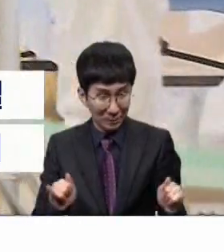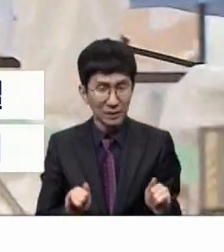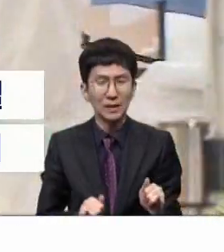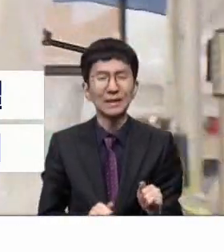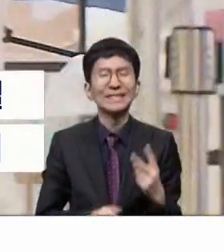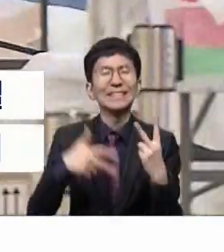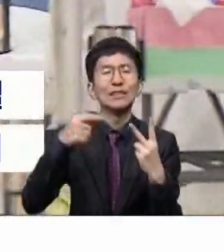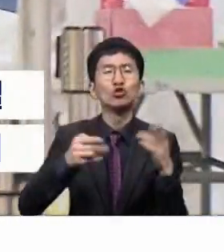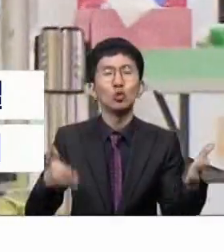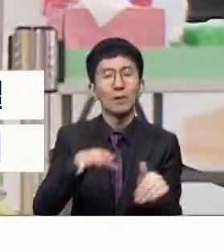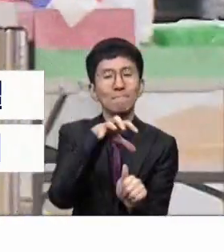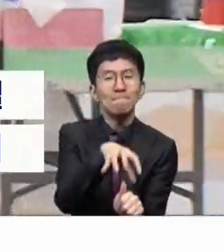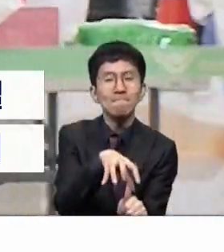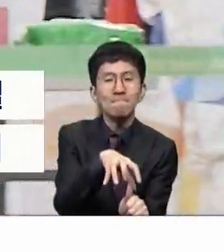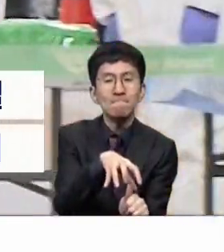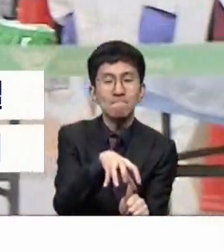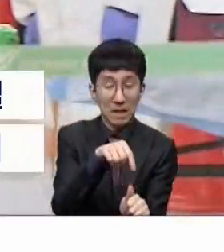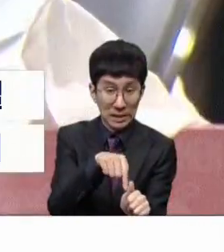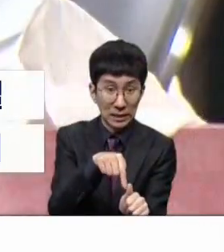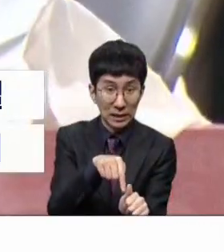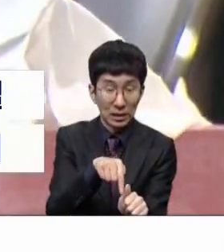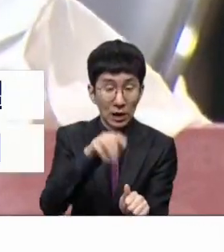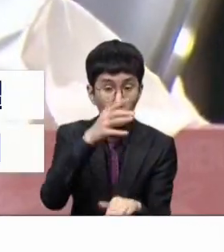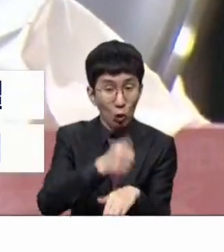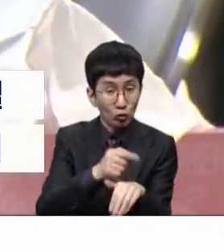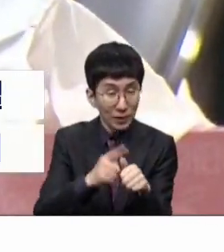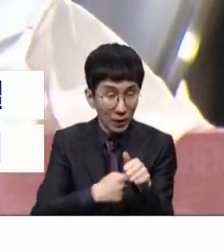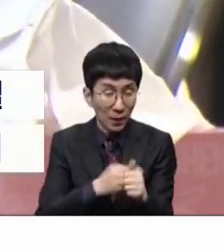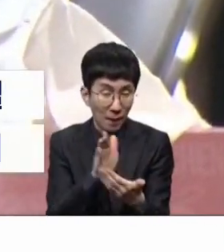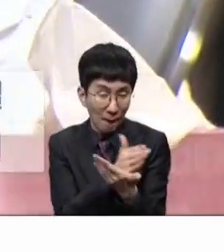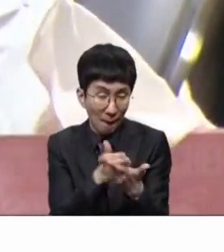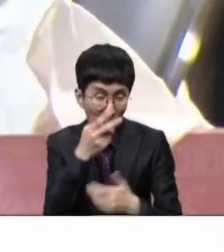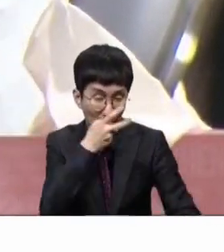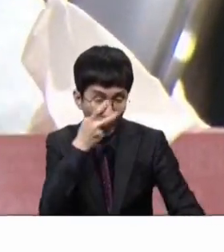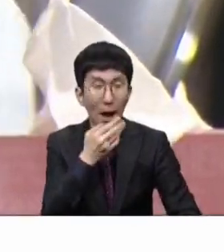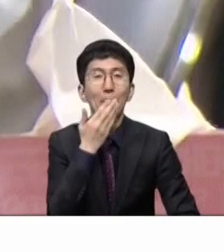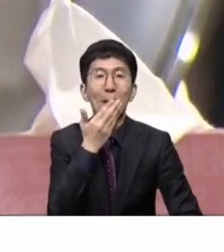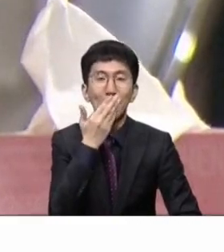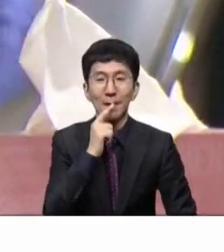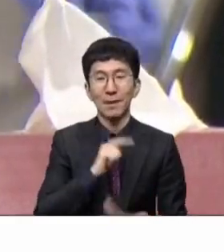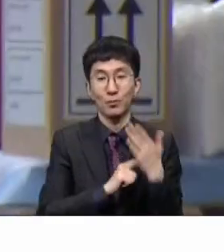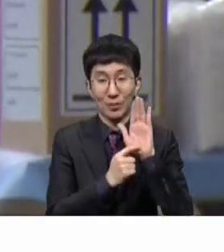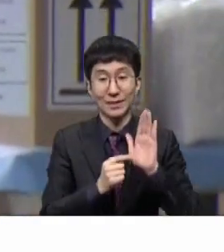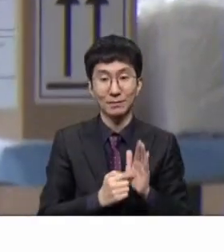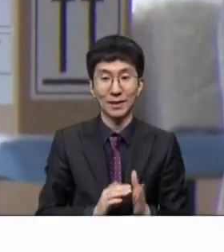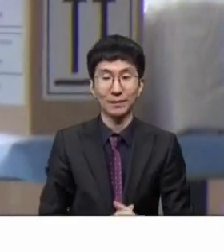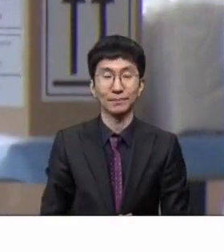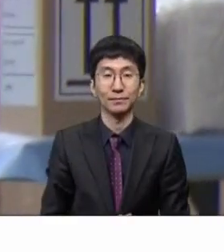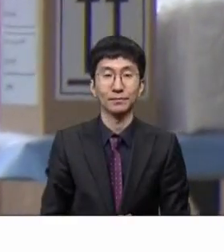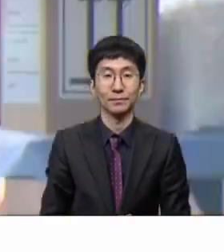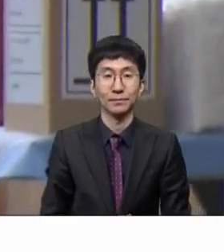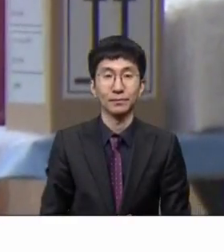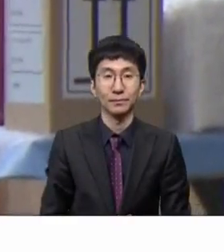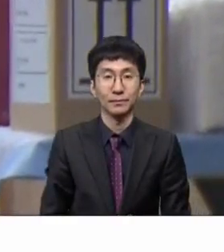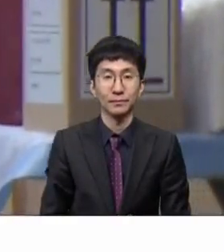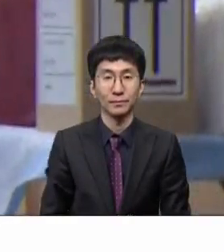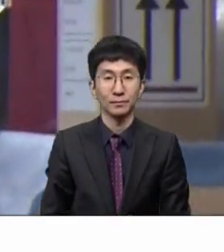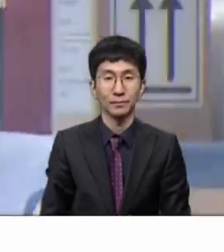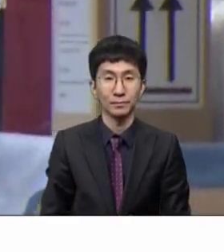격리 조치하는 입국 방역 시스템을 통해 어느 정도 통제가 가능할 거라고 설명했습니다. SBS